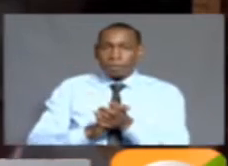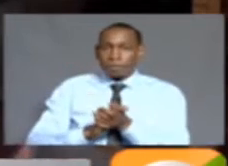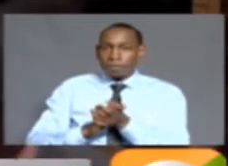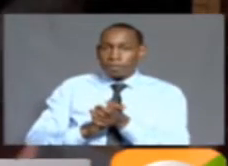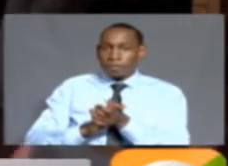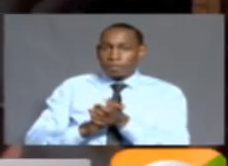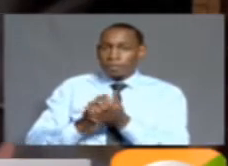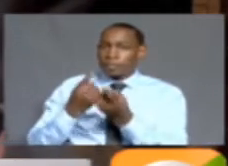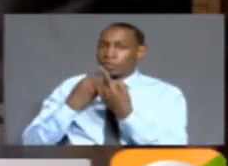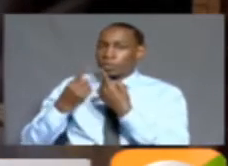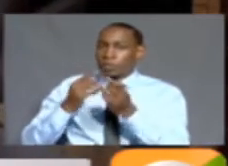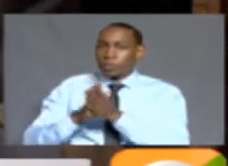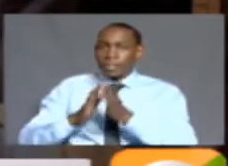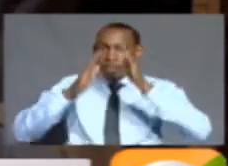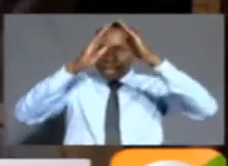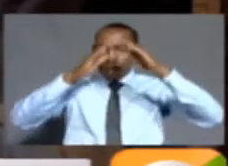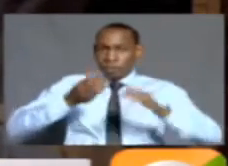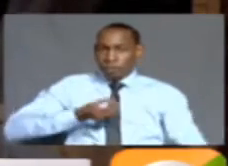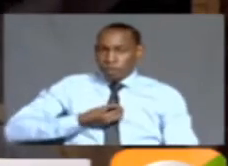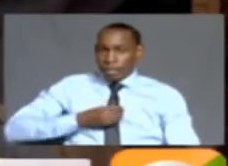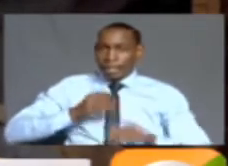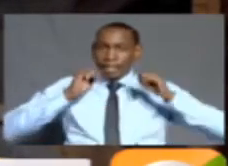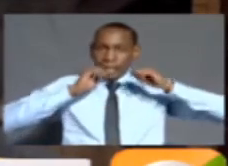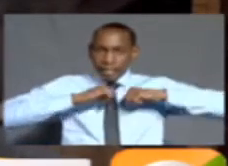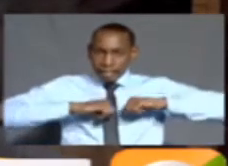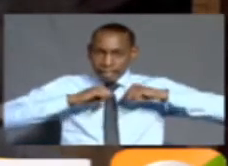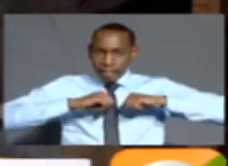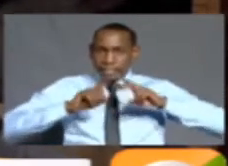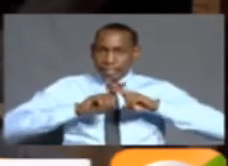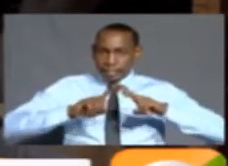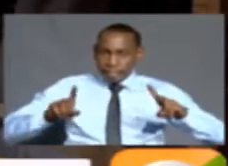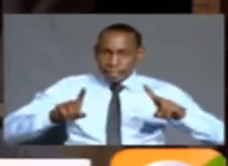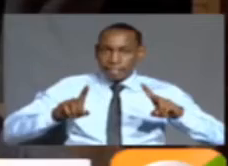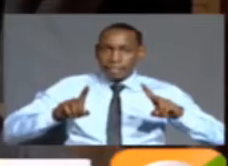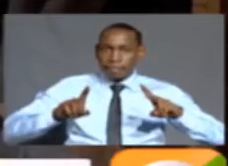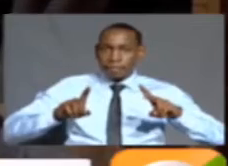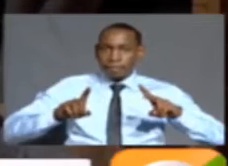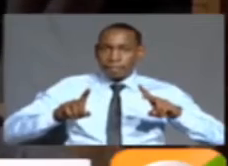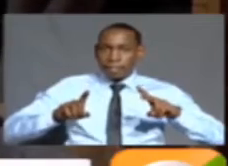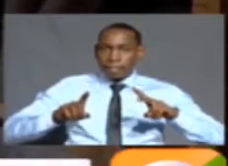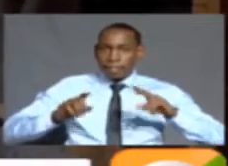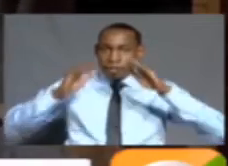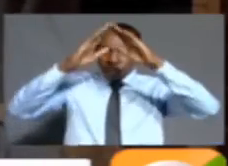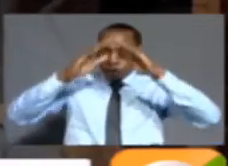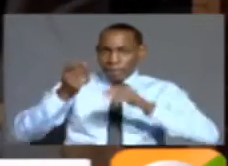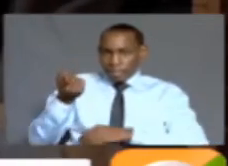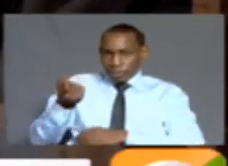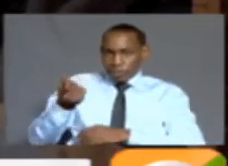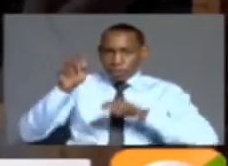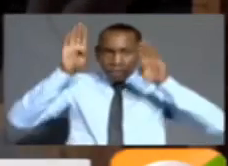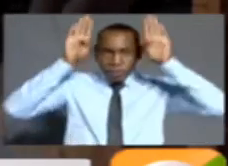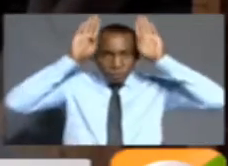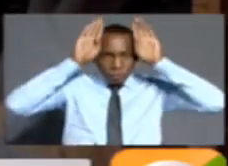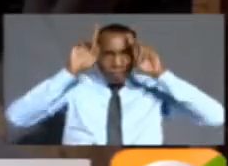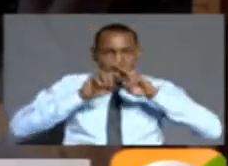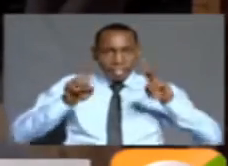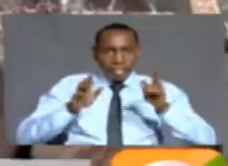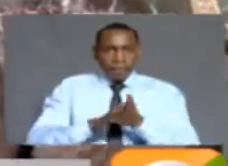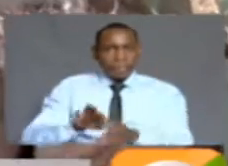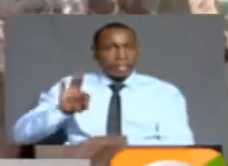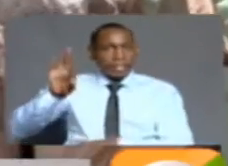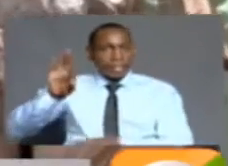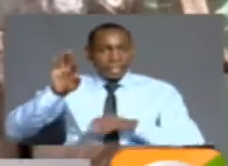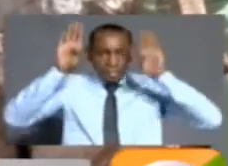nyumba, tukasikizana. Na nikaanza tu kuweka kwa nyumba kidogo, kanyumba kadogo ka sungura, na nikaanza na sungura